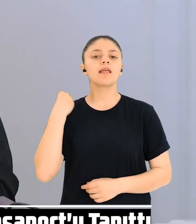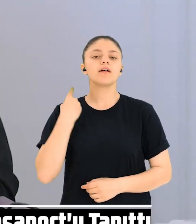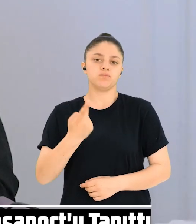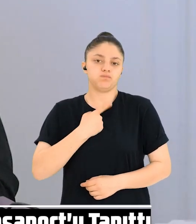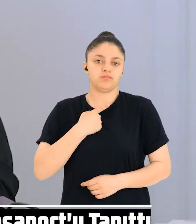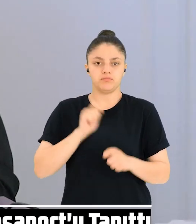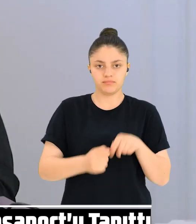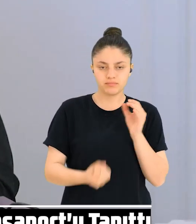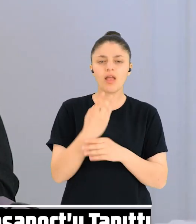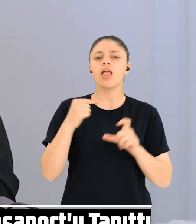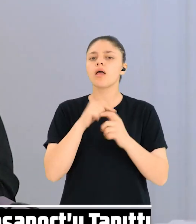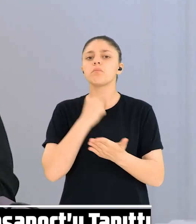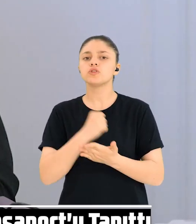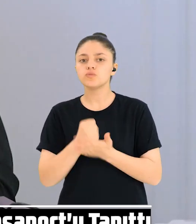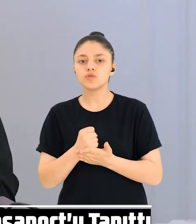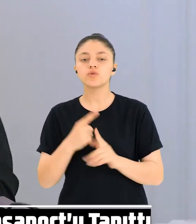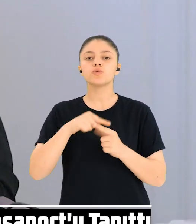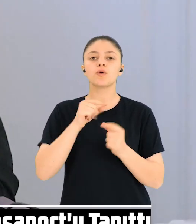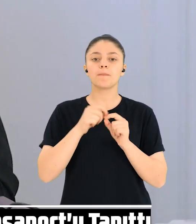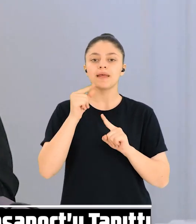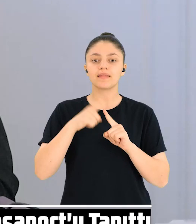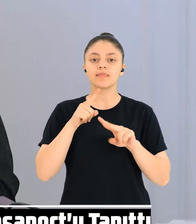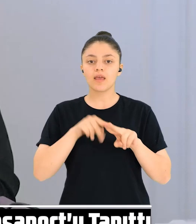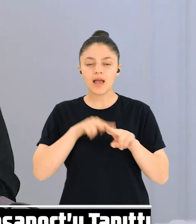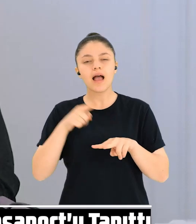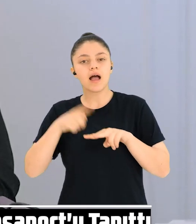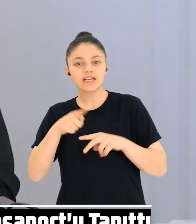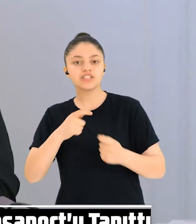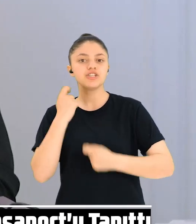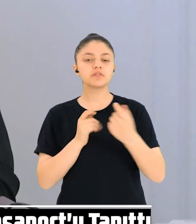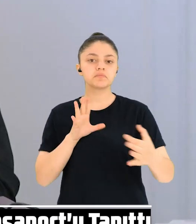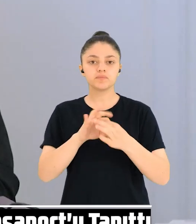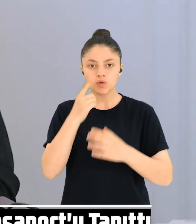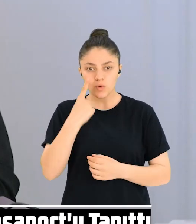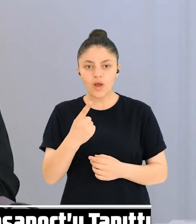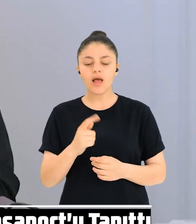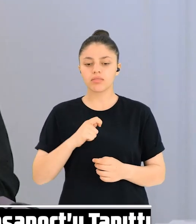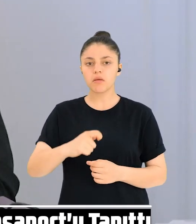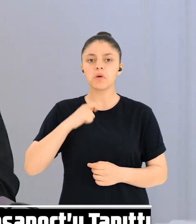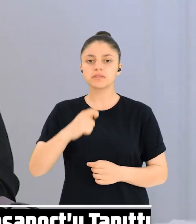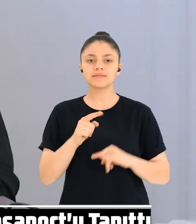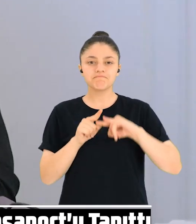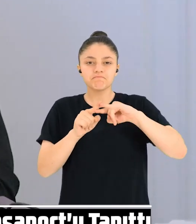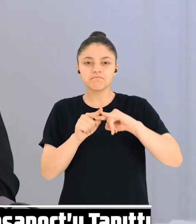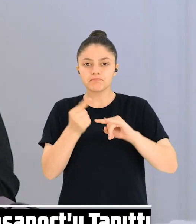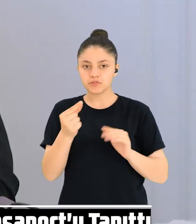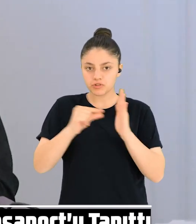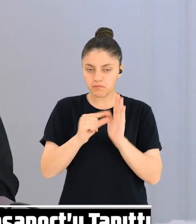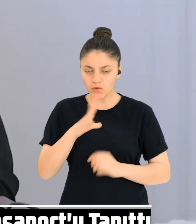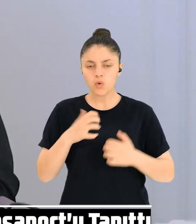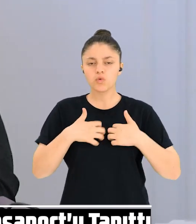yerli e-pasaportumuz TÜBİTAK AKİS işletim sistemli temassız çipe ve birçok yeni güvenlik ögesine